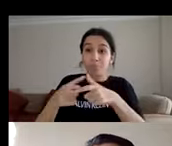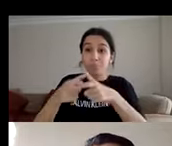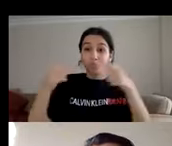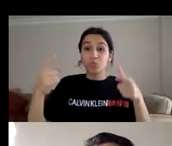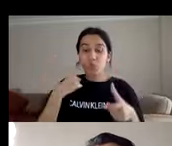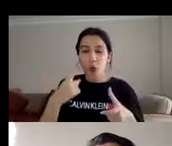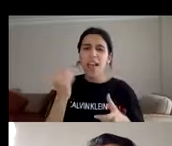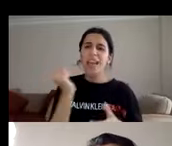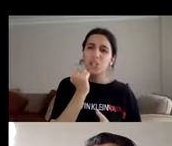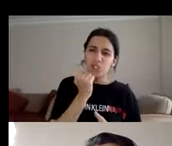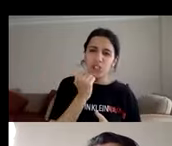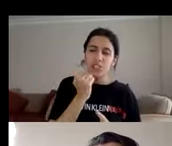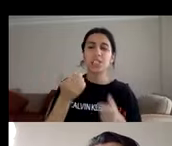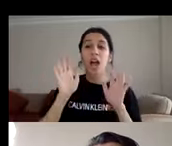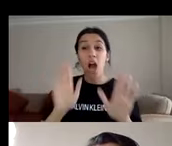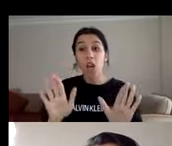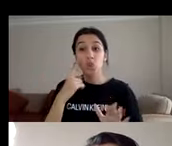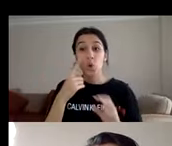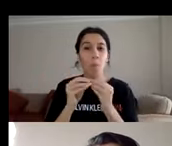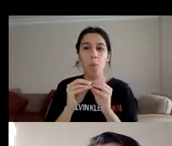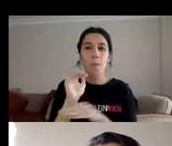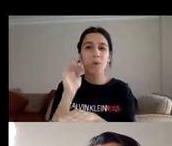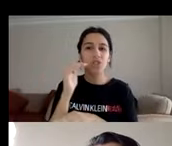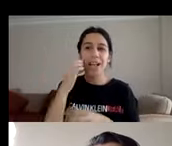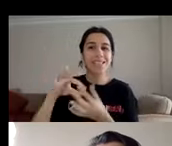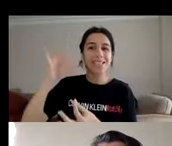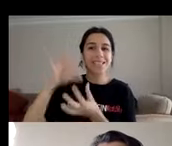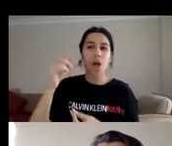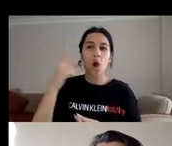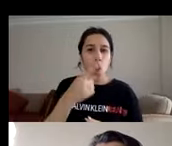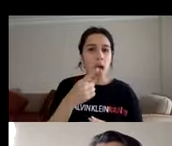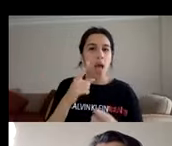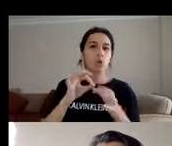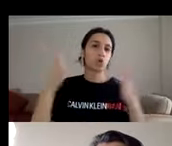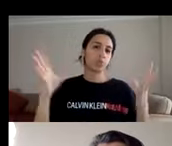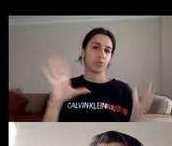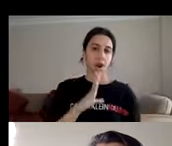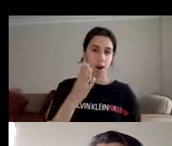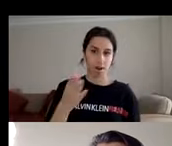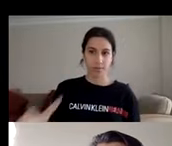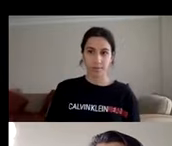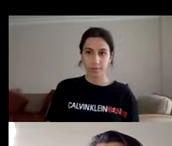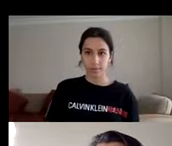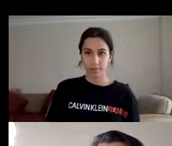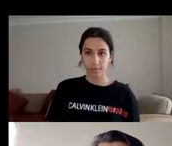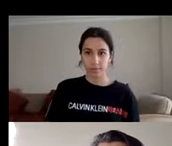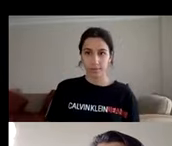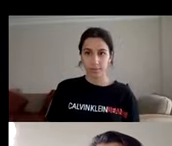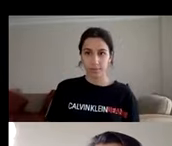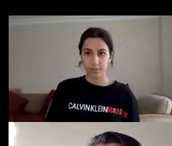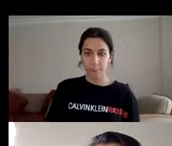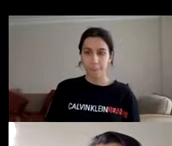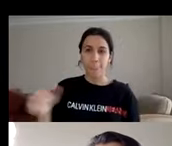da duruma özel kısıtlar yaşayan kişilere de kapsayıcı çözümler sunuyor. Kaldırım